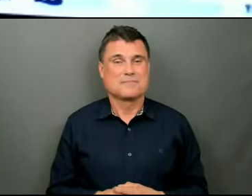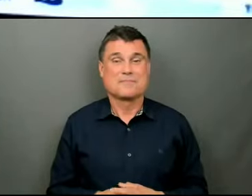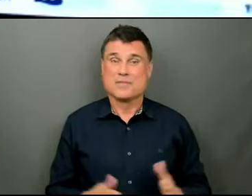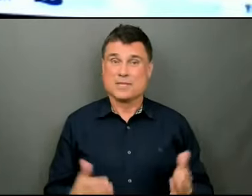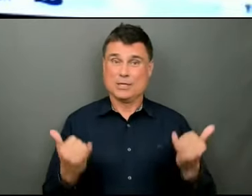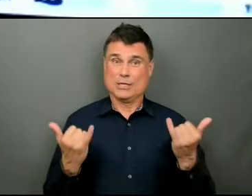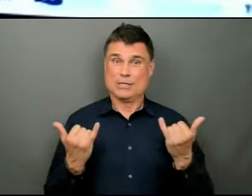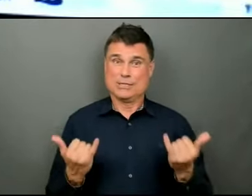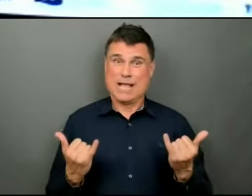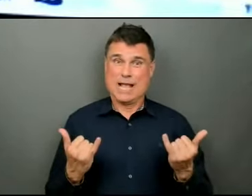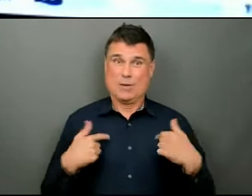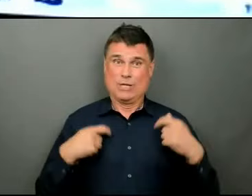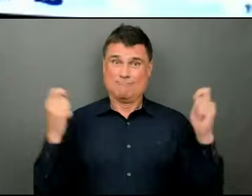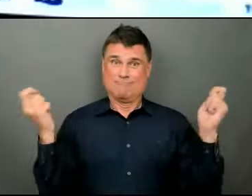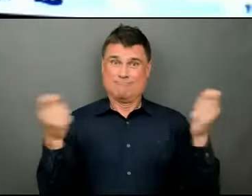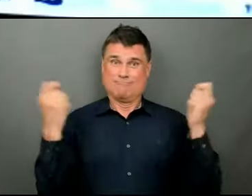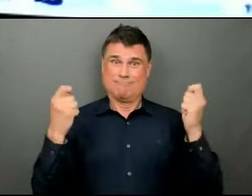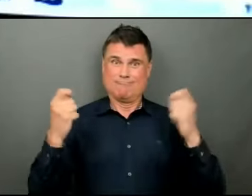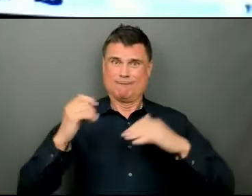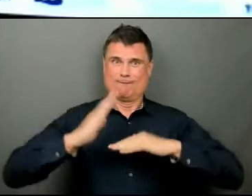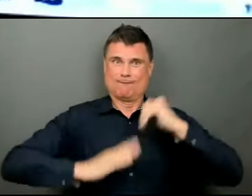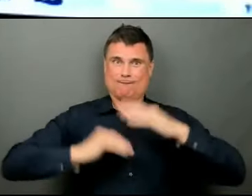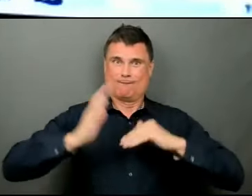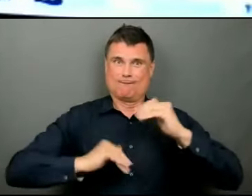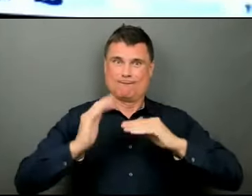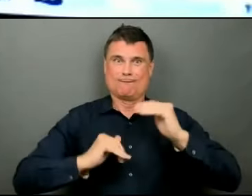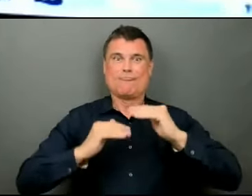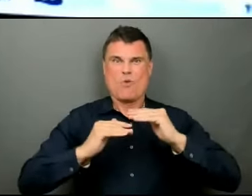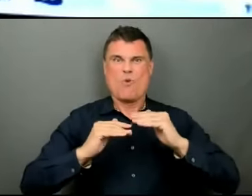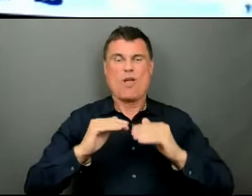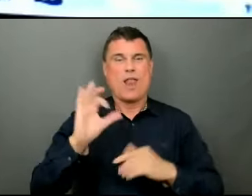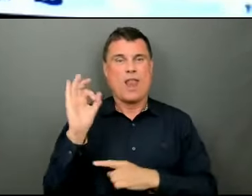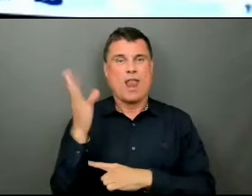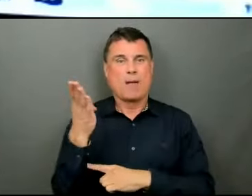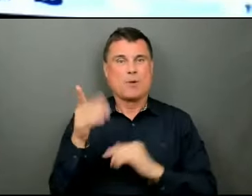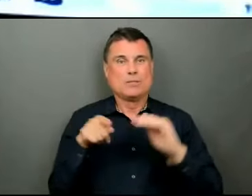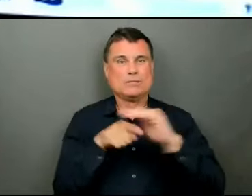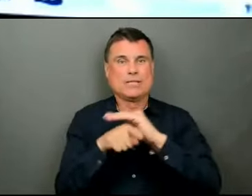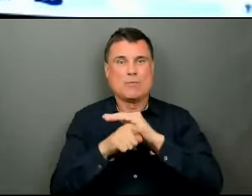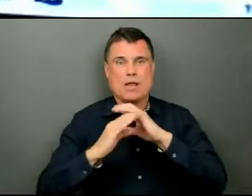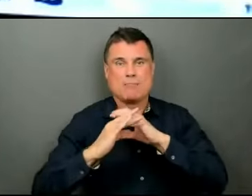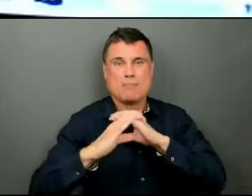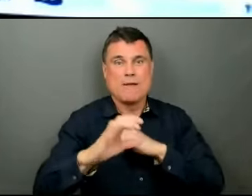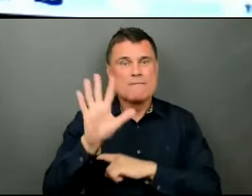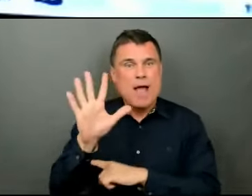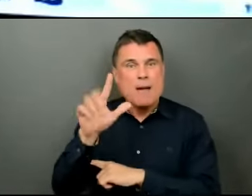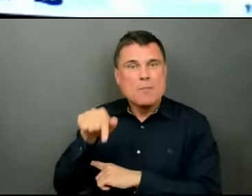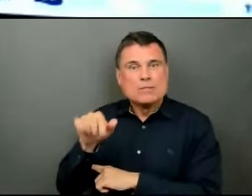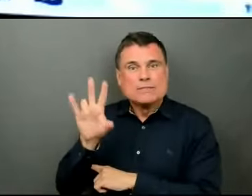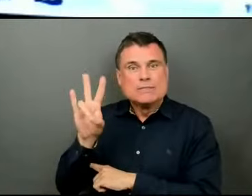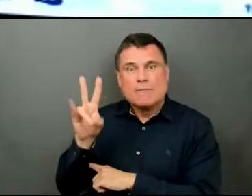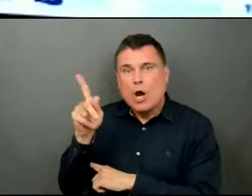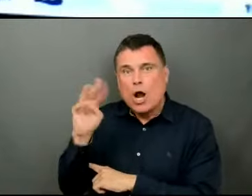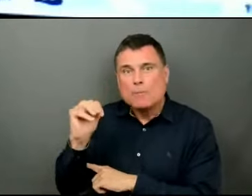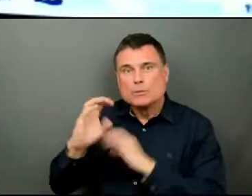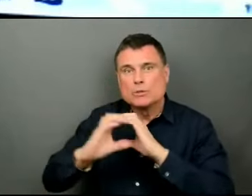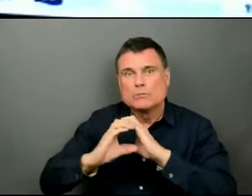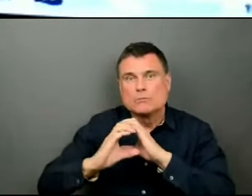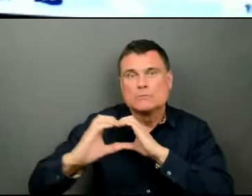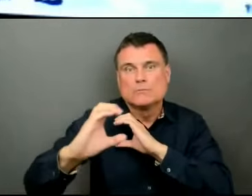we celebrate the beginning of the work to extend its route, adding 5.7 kilometers and six stations to the